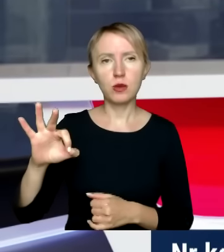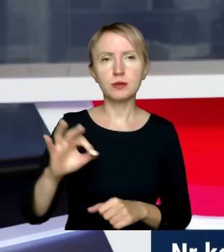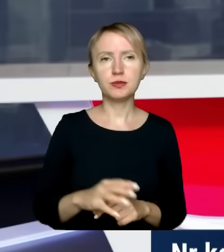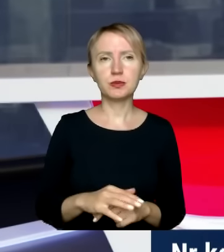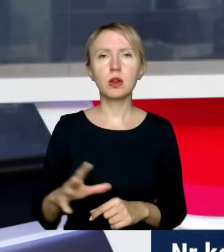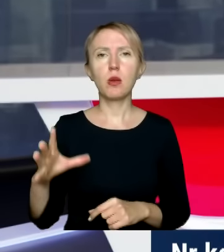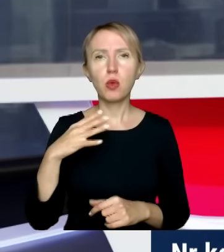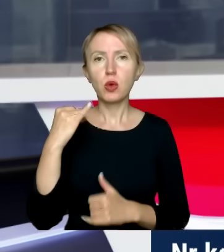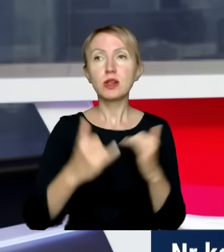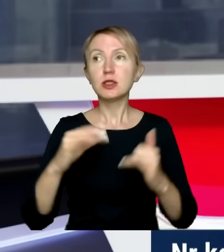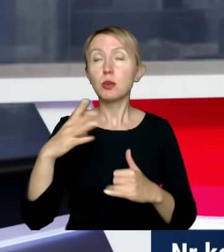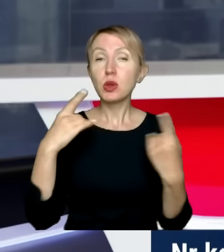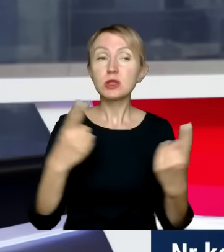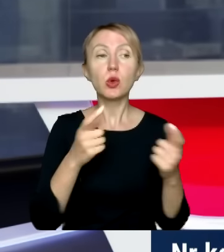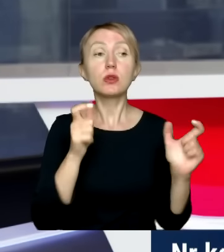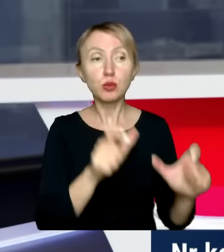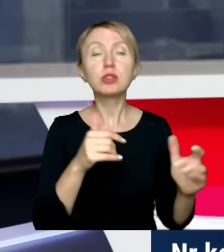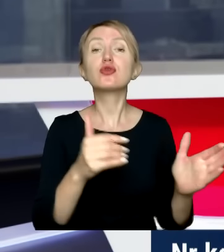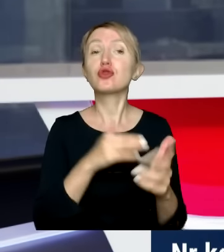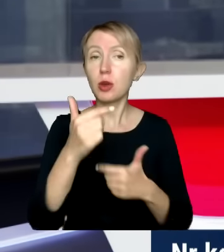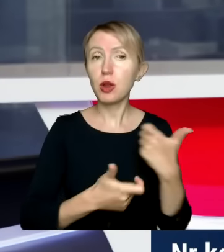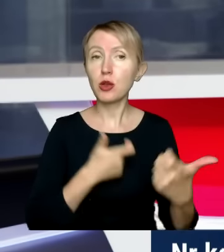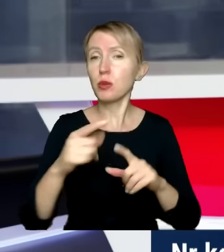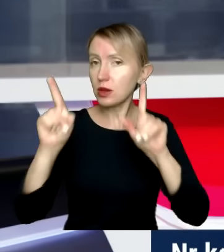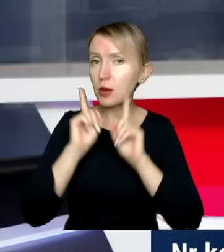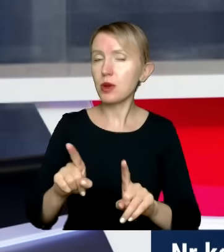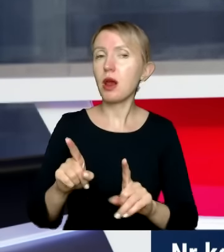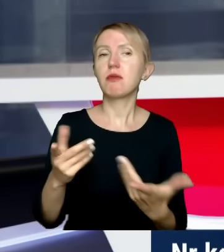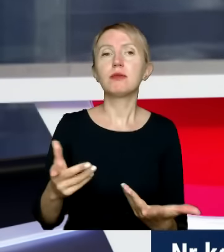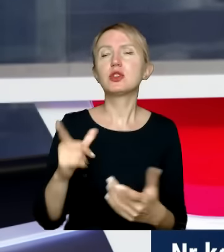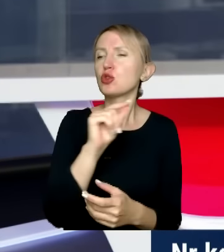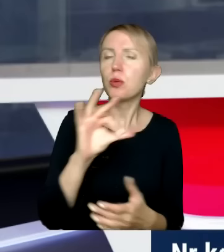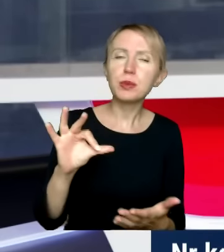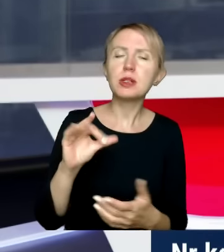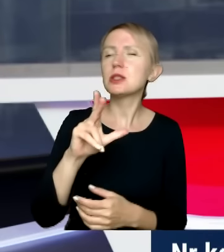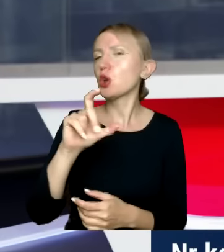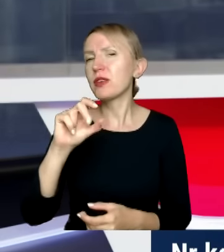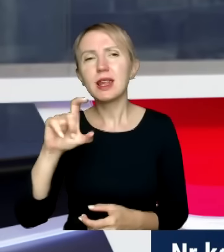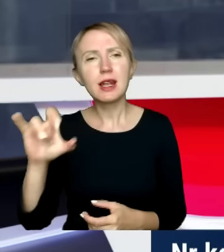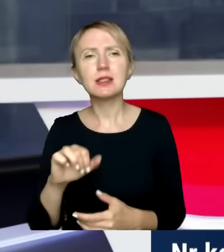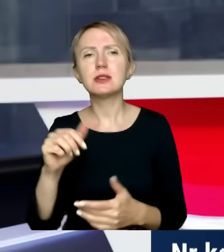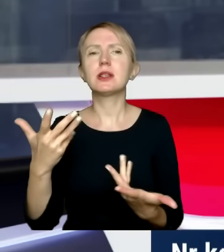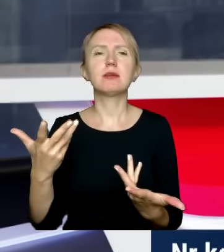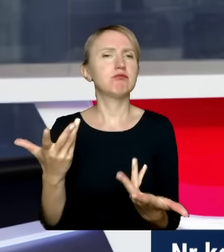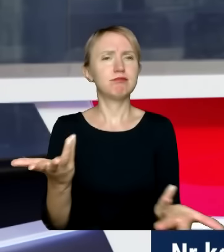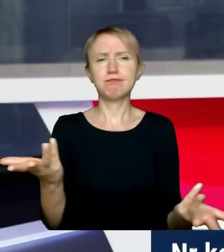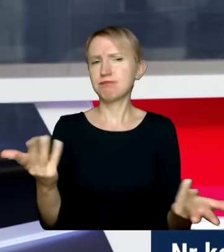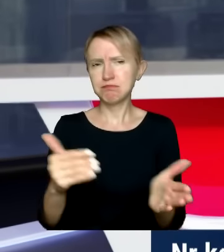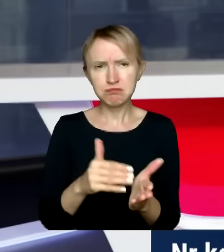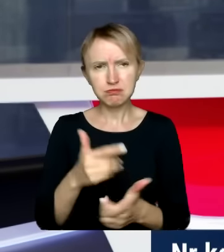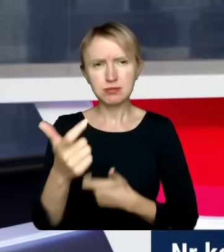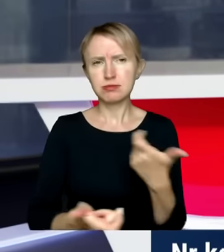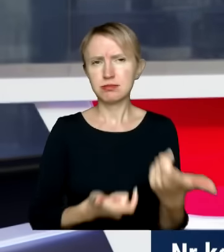ścigali i trzeba ścigać nie przeciwko naprawdę czy to będzie PiS Konfederacja Czy jak się zamieni wład będzie Konfederacja nie to będzie ale